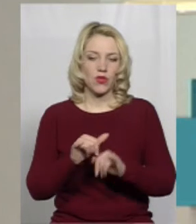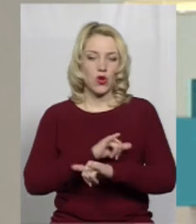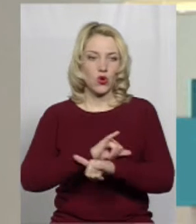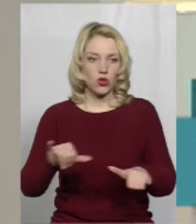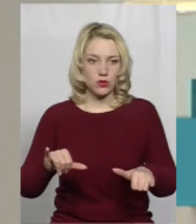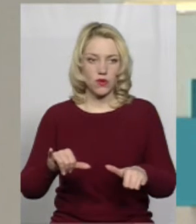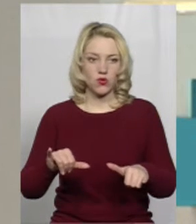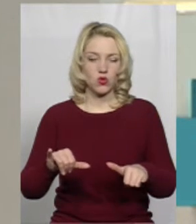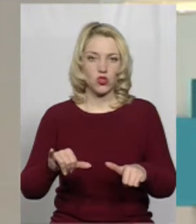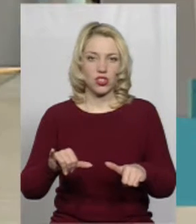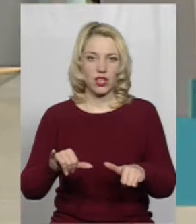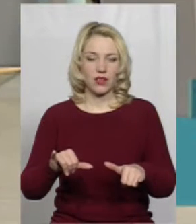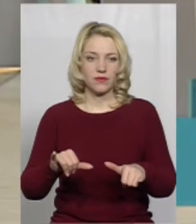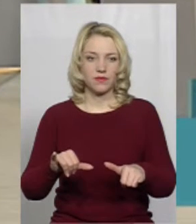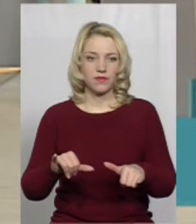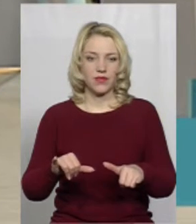розповсюдження